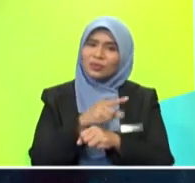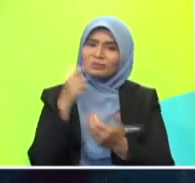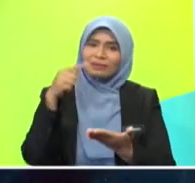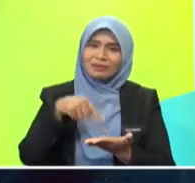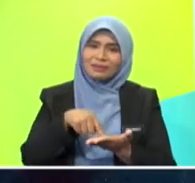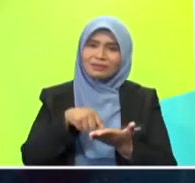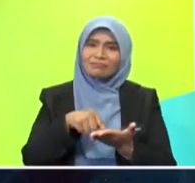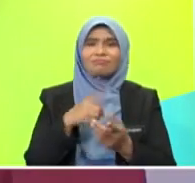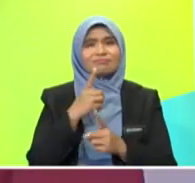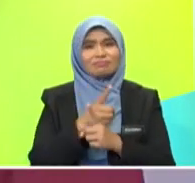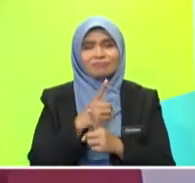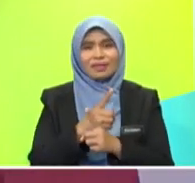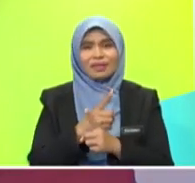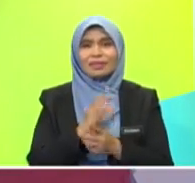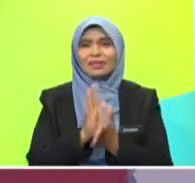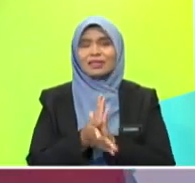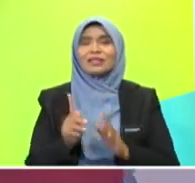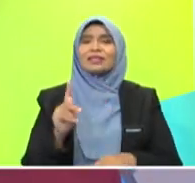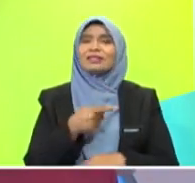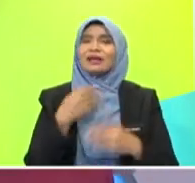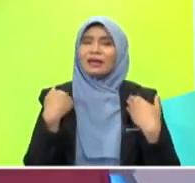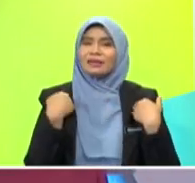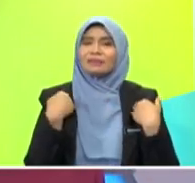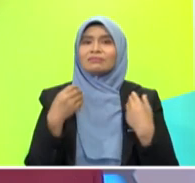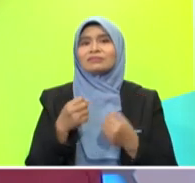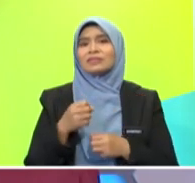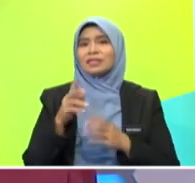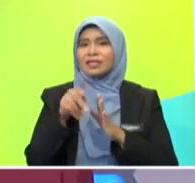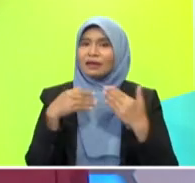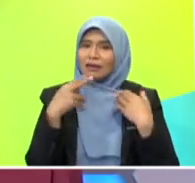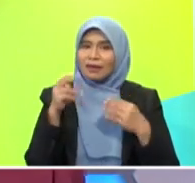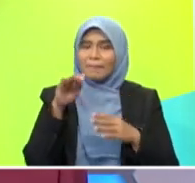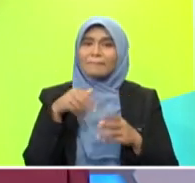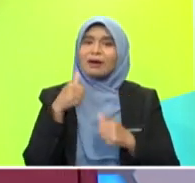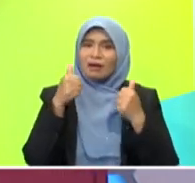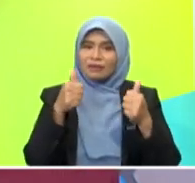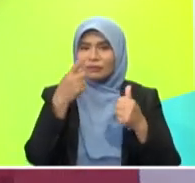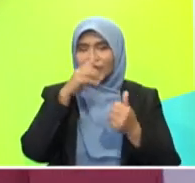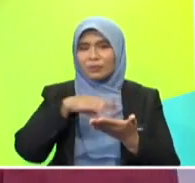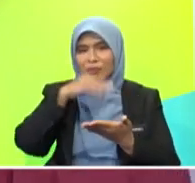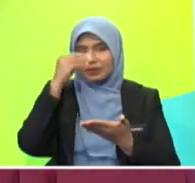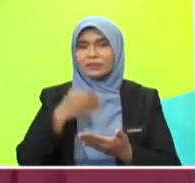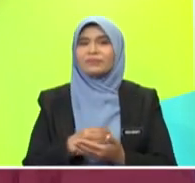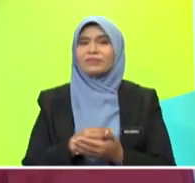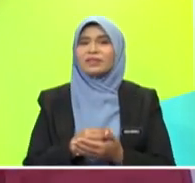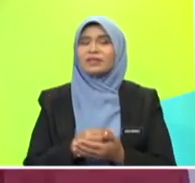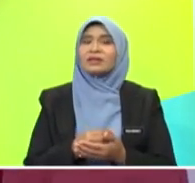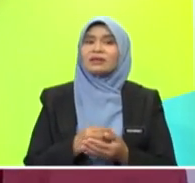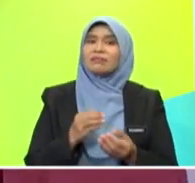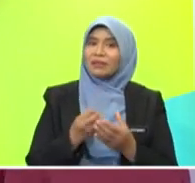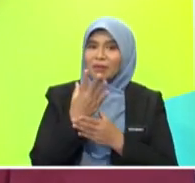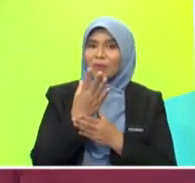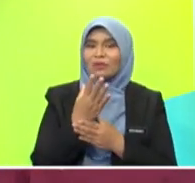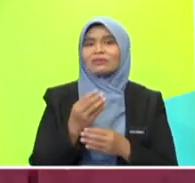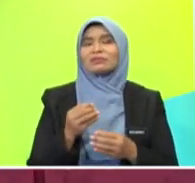jadi kita baru ada suasana yang bagus untuk belajar gan yang kedua menimbulkan suasana